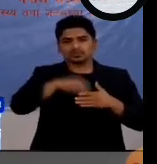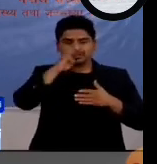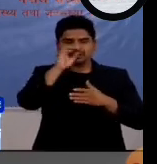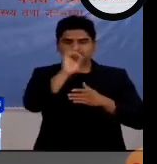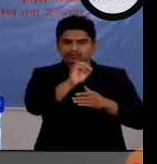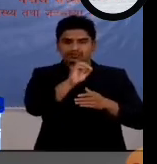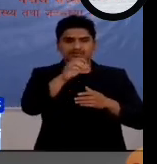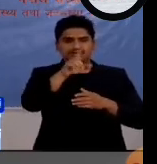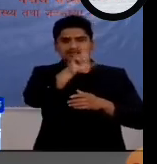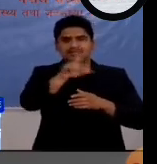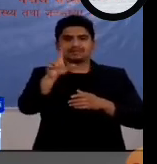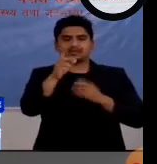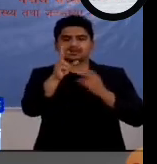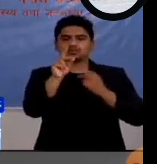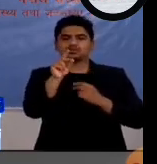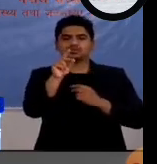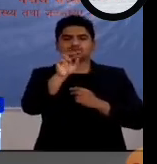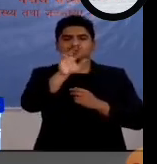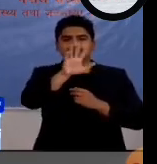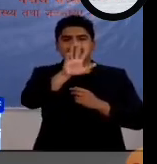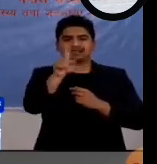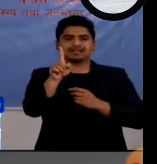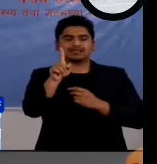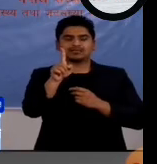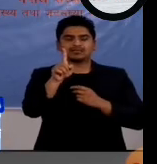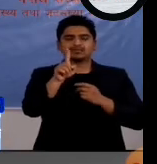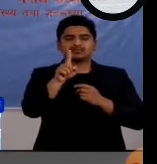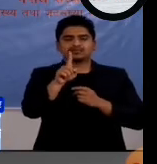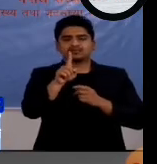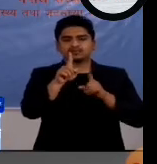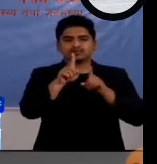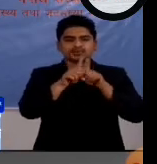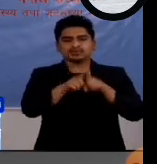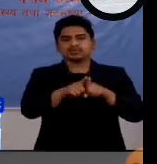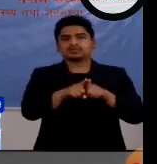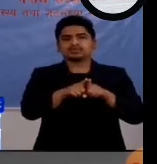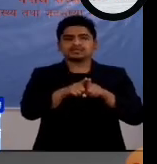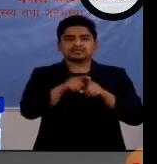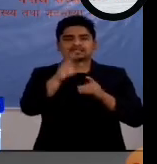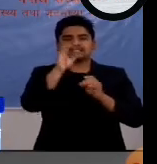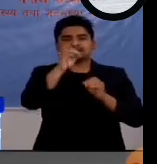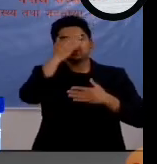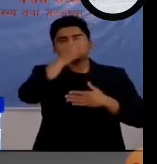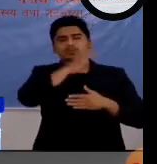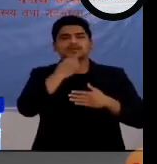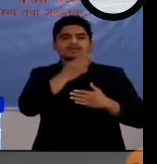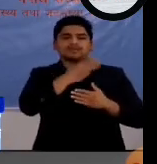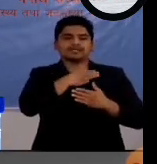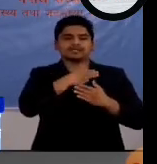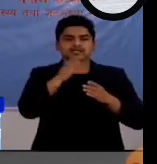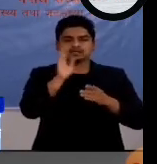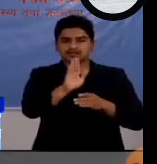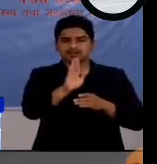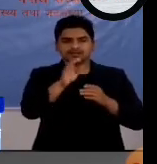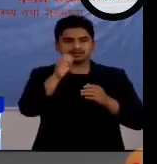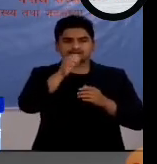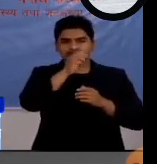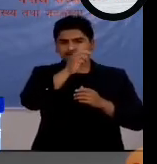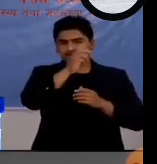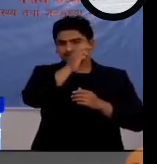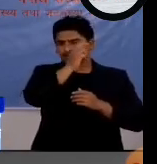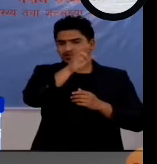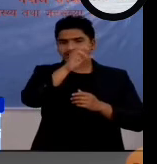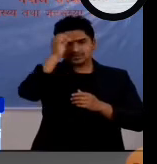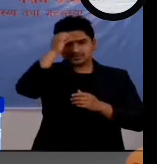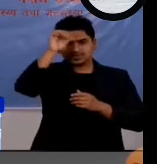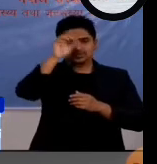नेपाल दोस्रोमा 51 संक्रमित सहित 0 मोर्टालिटीमा छ। हाम्रो यो हिसाबले हेर्दाखेरि दक्षिण पूर्व एसियामा